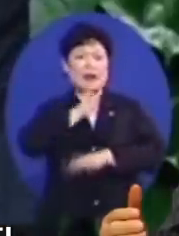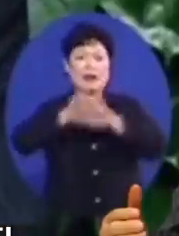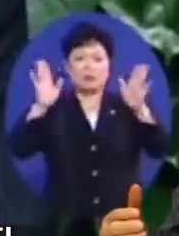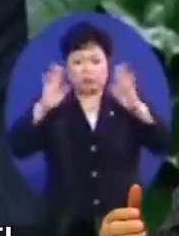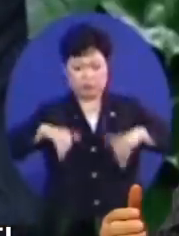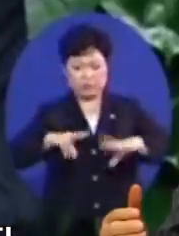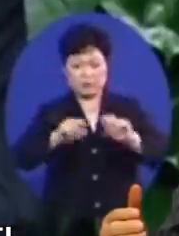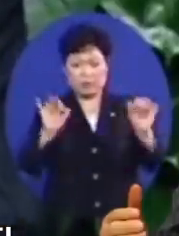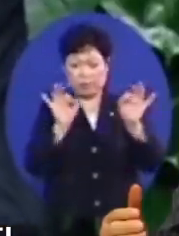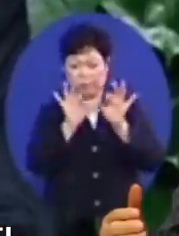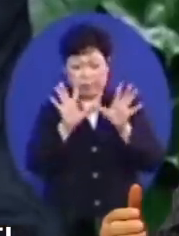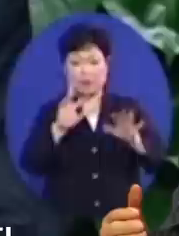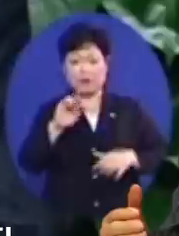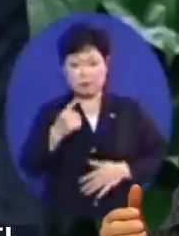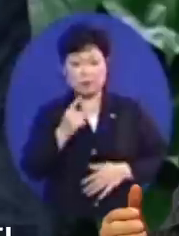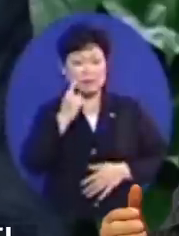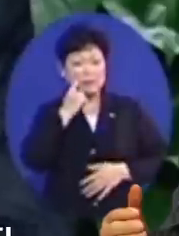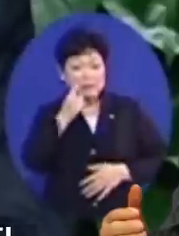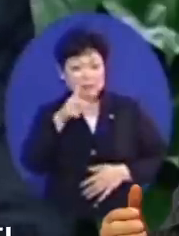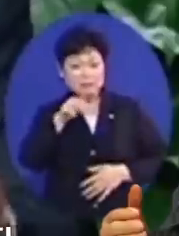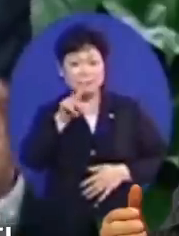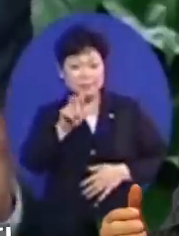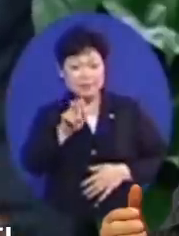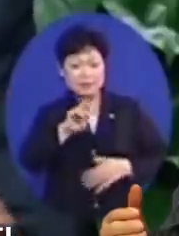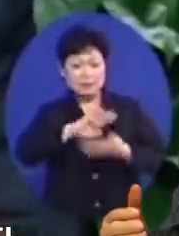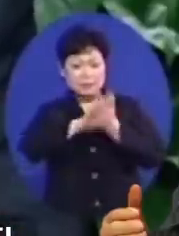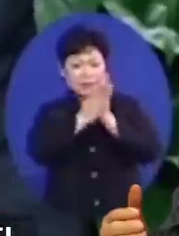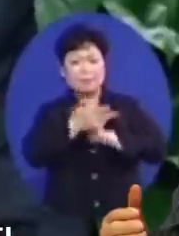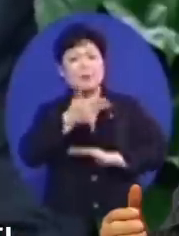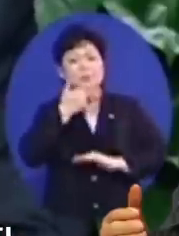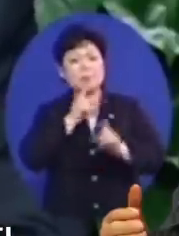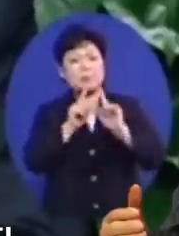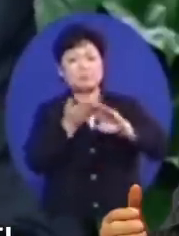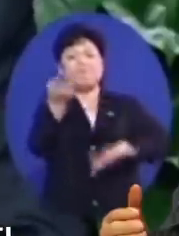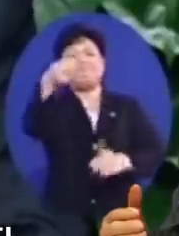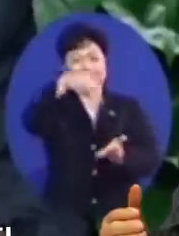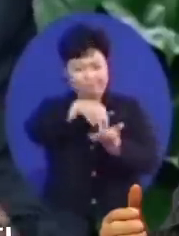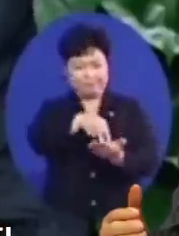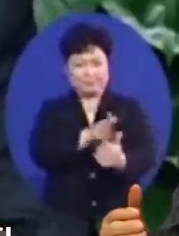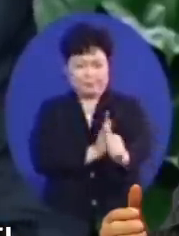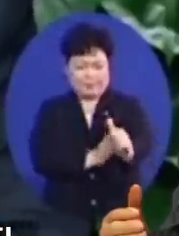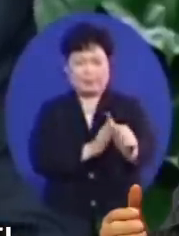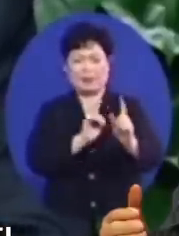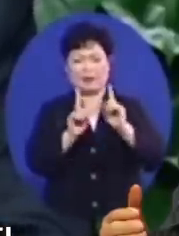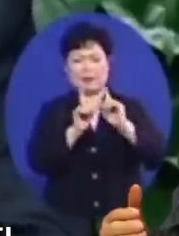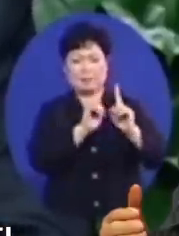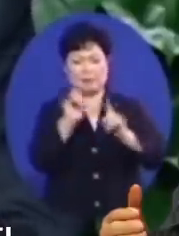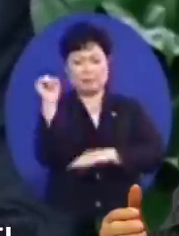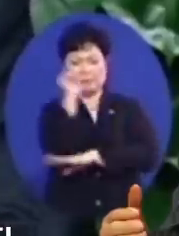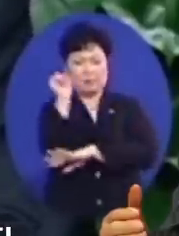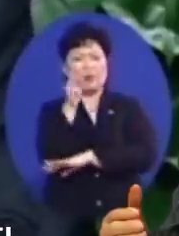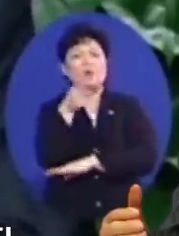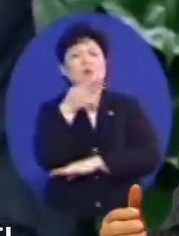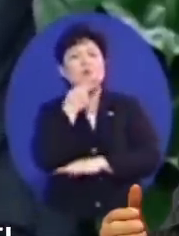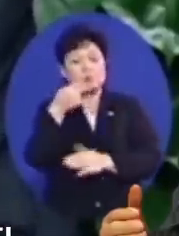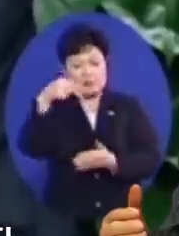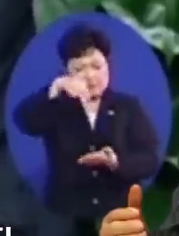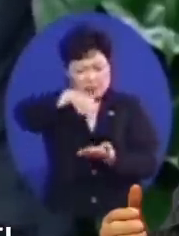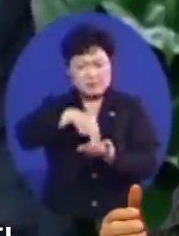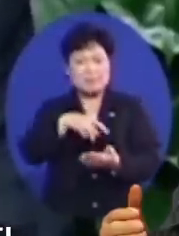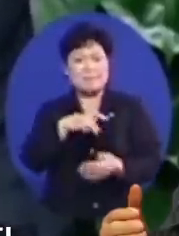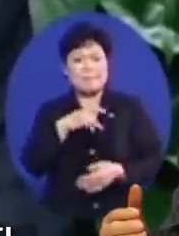이 땅이 꺼져도 일점일획도 변치 않은 말씀에 써야 되는 것입니다. 말씀에 요동치 않고 쓰면 이길 수가 있는